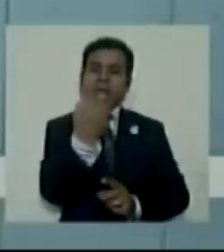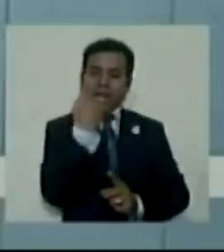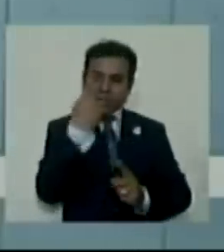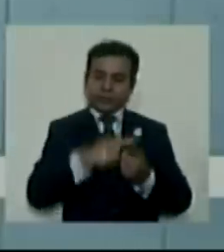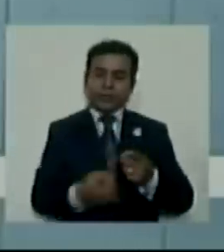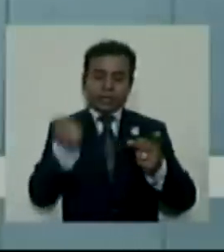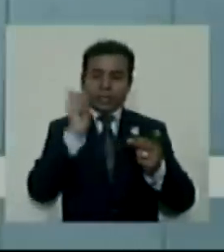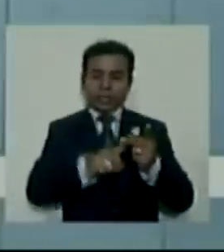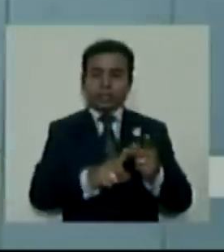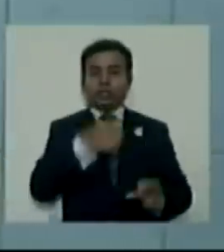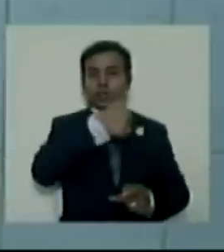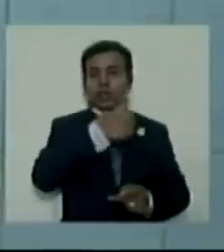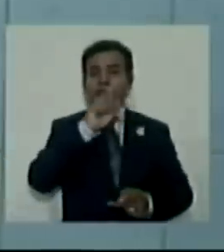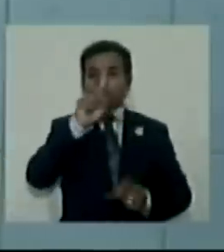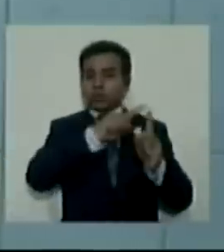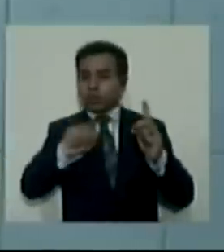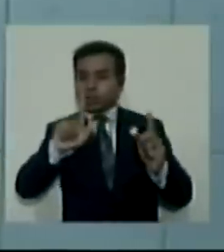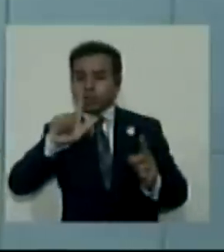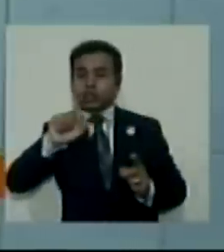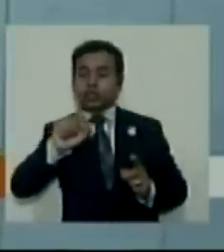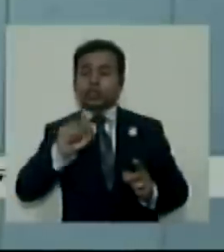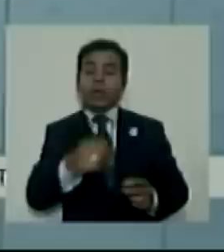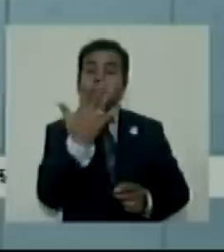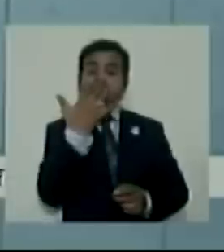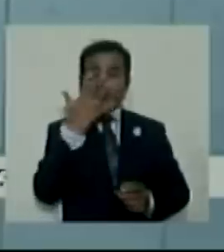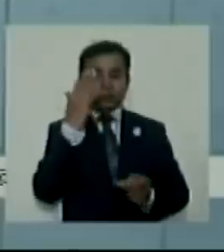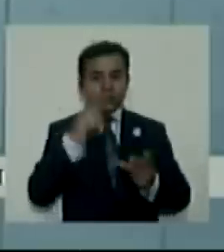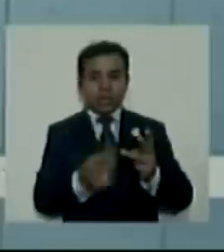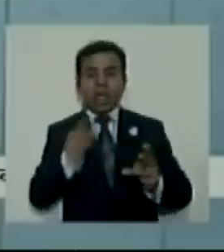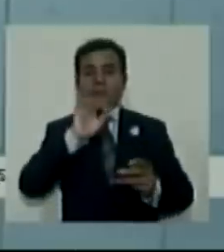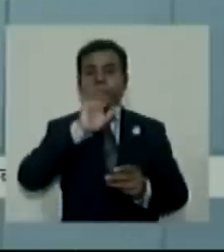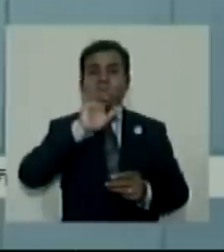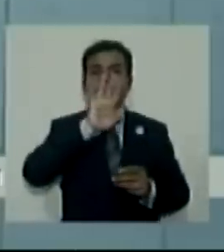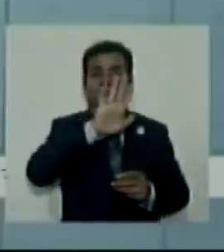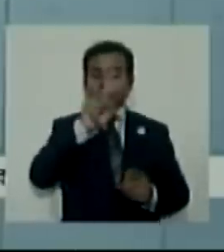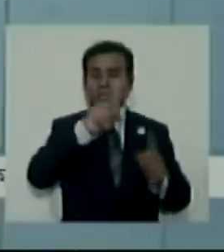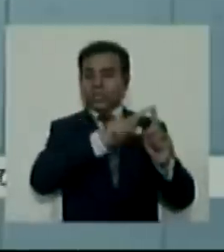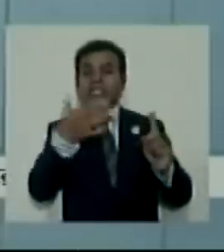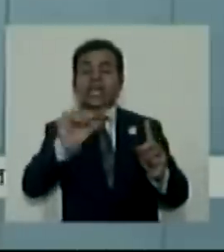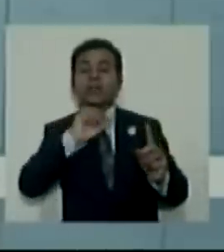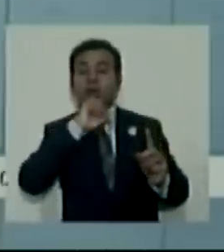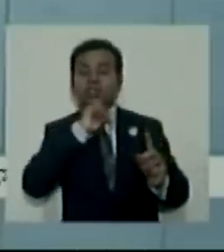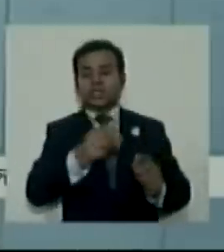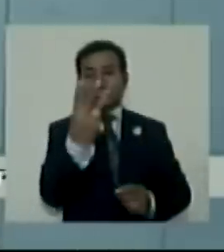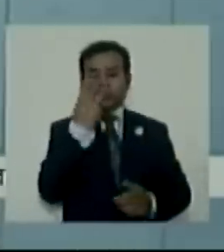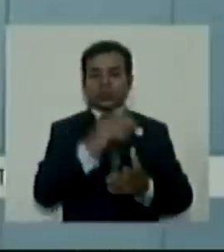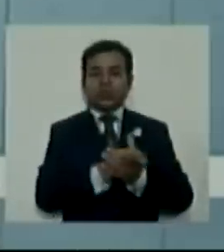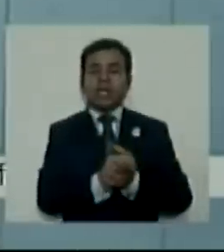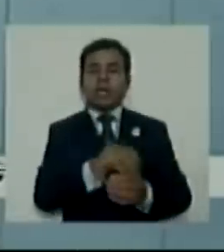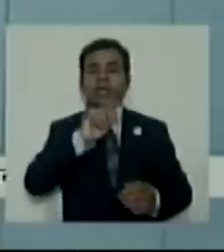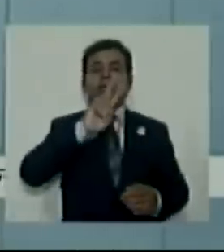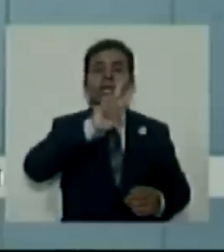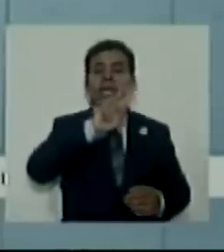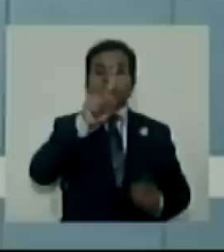জন, 51 থেকে 60 3 জন এবং 21 থেকে 30 বছরের মধ্যে একজন। ডাক্তার